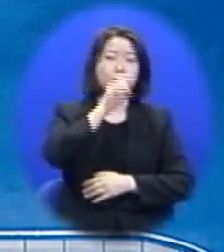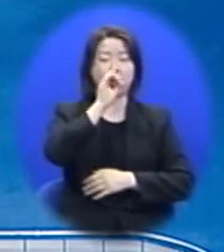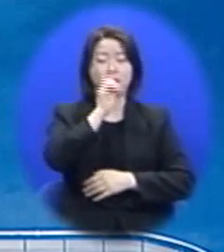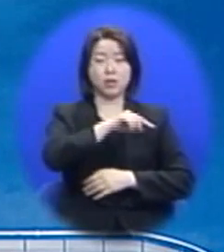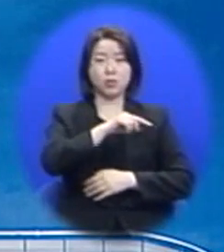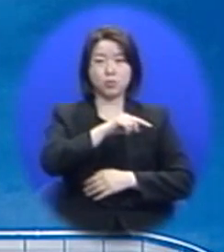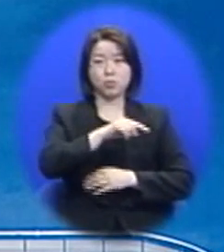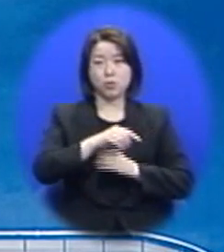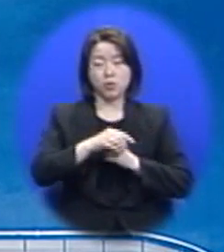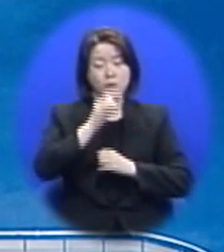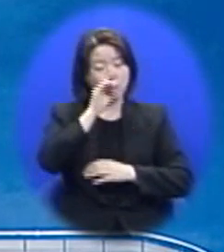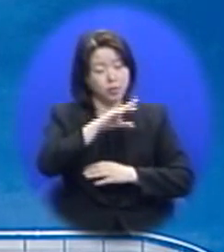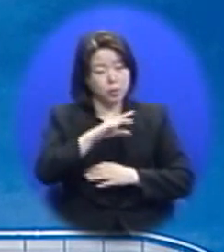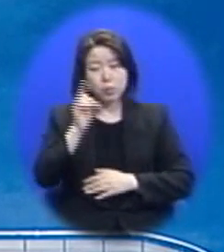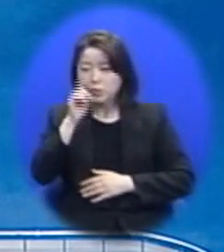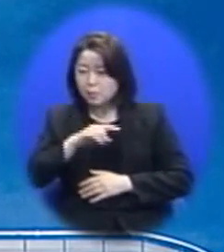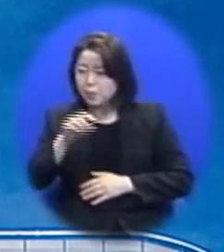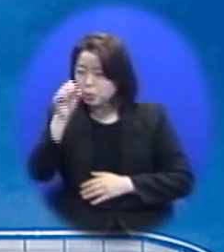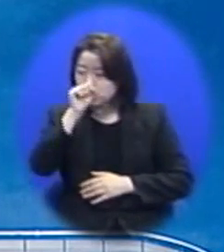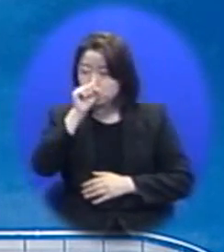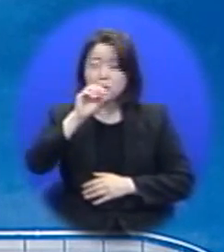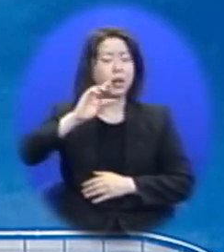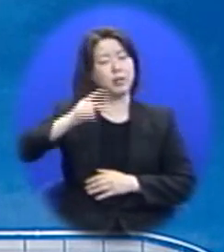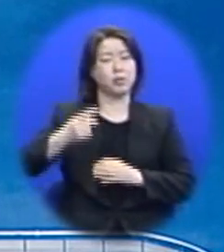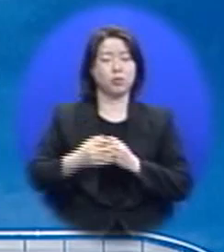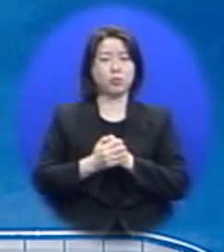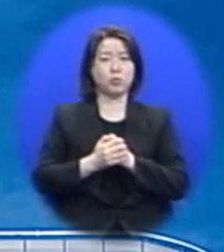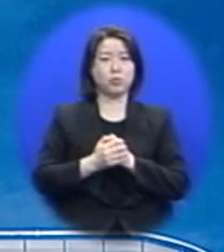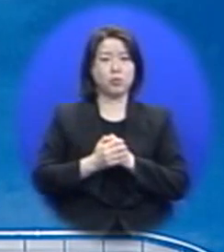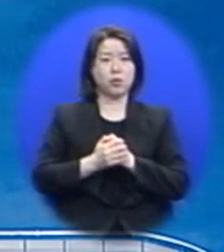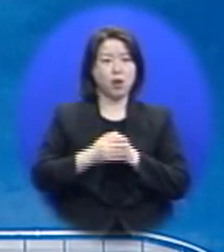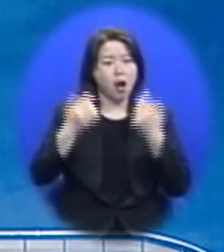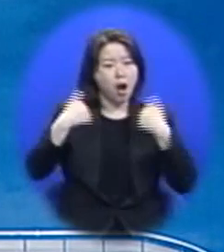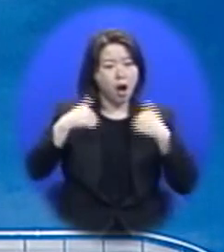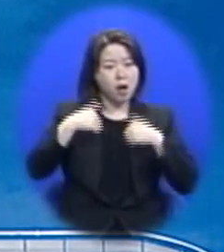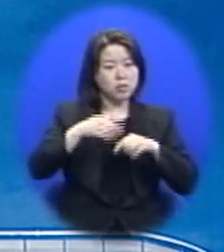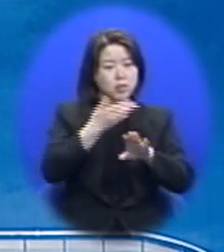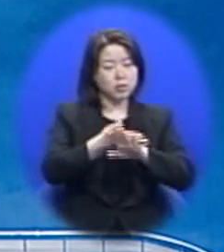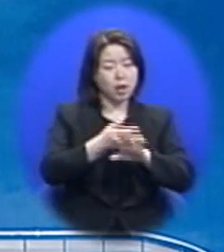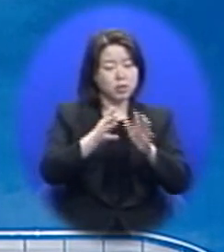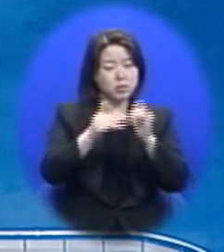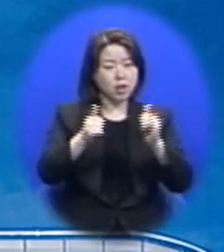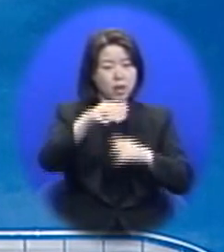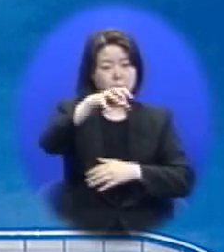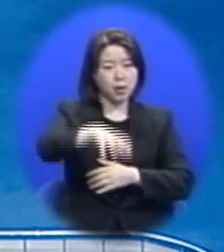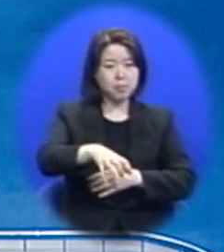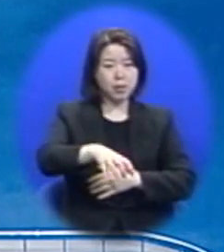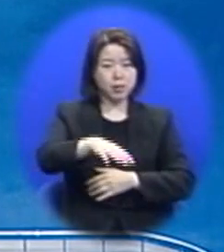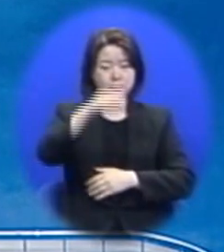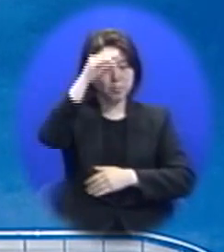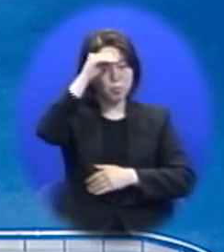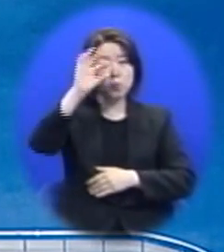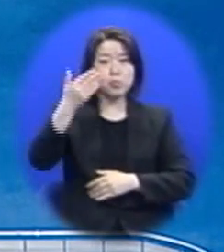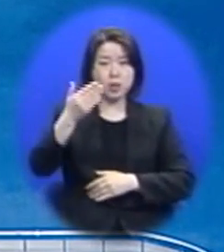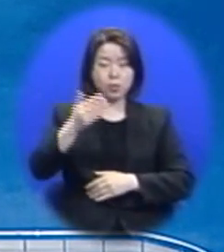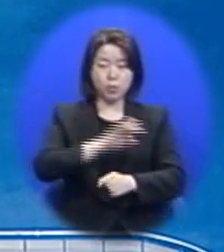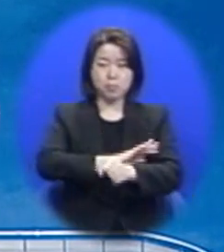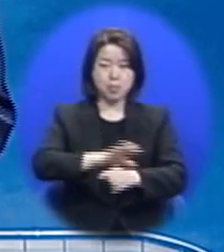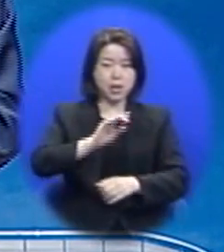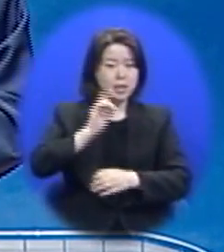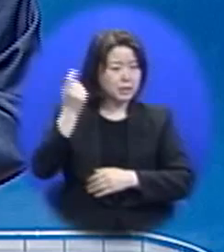돼. 항상 다른 사람들 앞에 모범적으로 살아야 돼. 말 잘 듣는 학생이어야 돼.